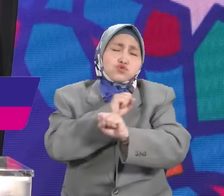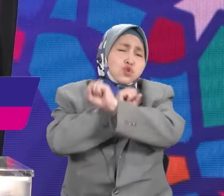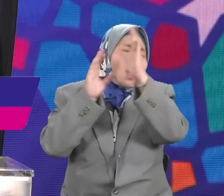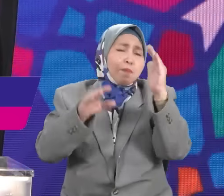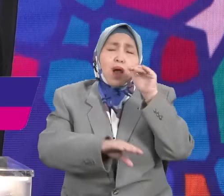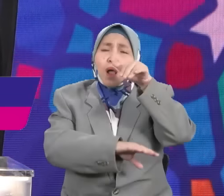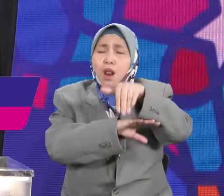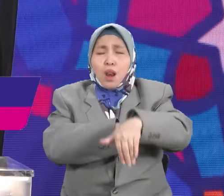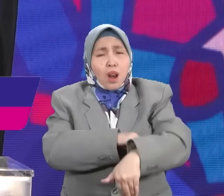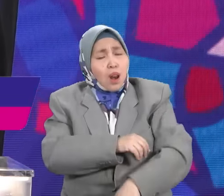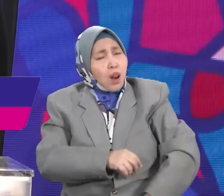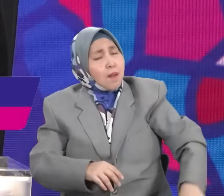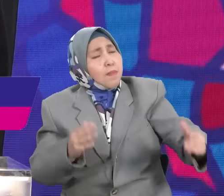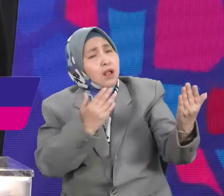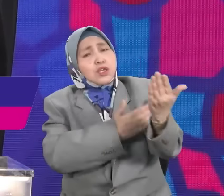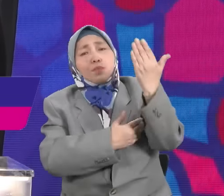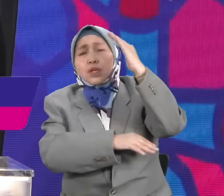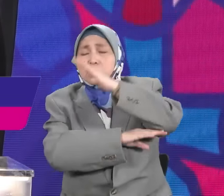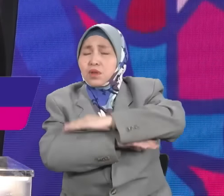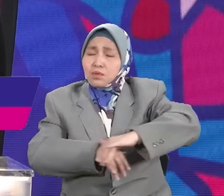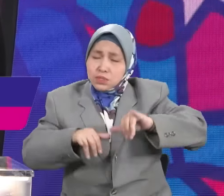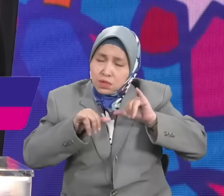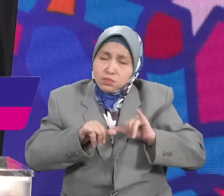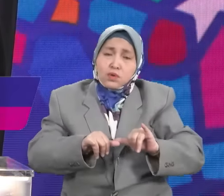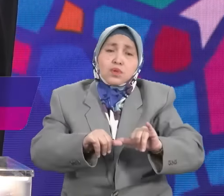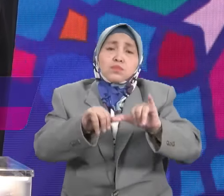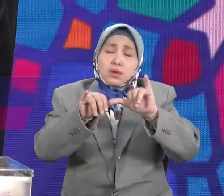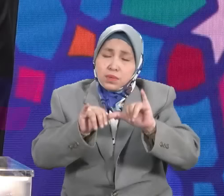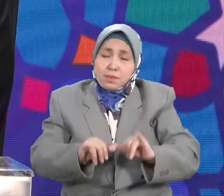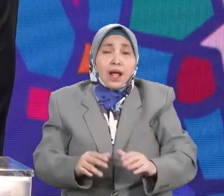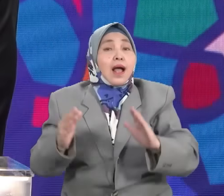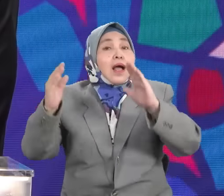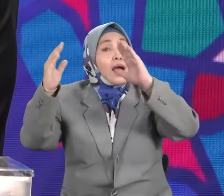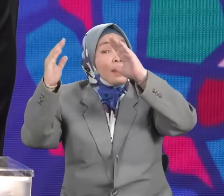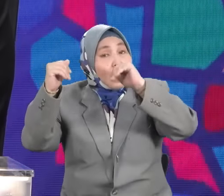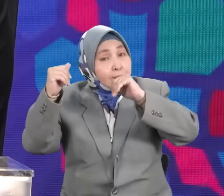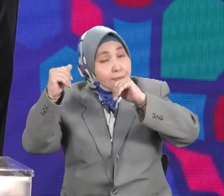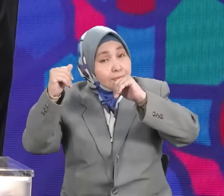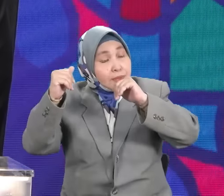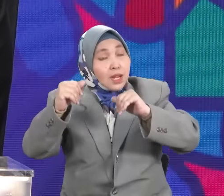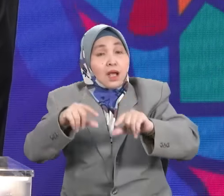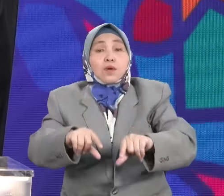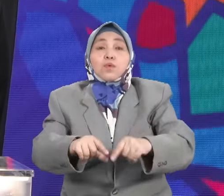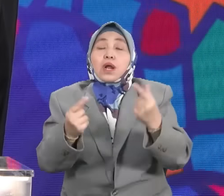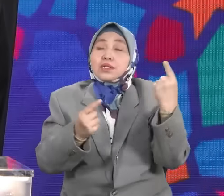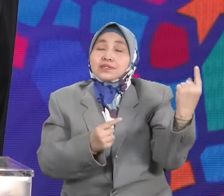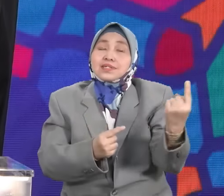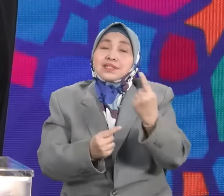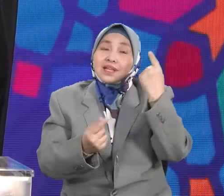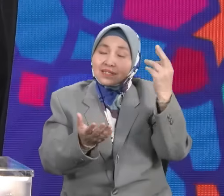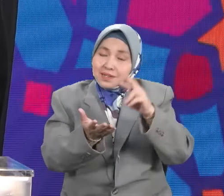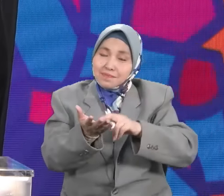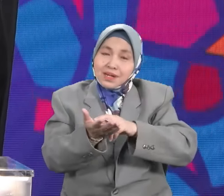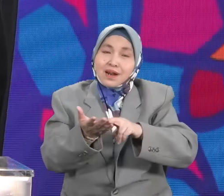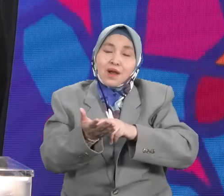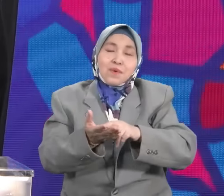petang bersama dengan Alquran nah Istiqomah bersama dengan Alquran moga-moga Alquran senantiasa merawat hati